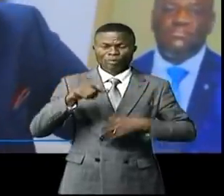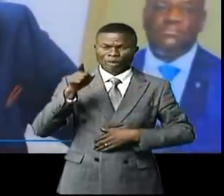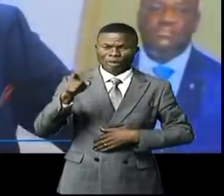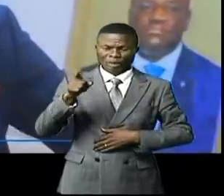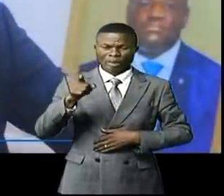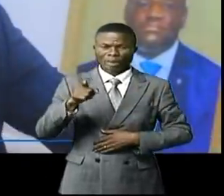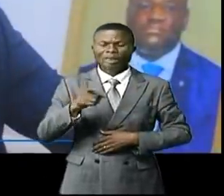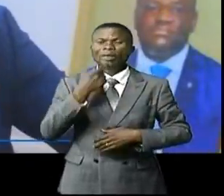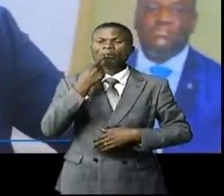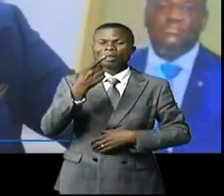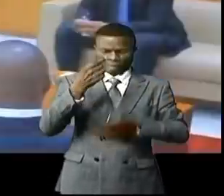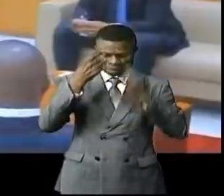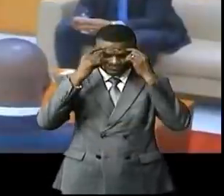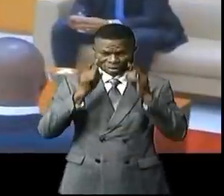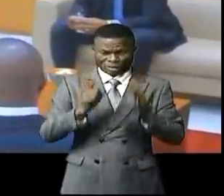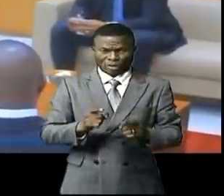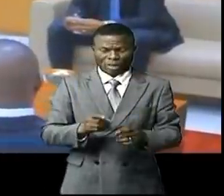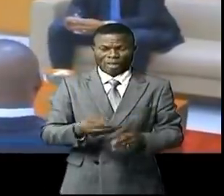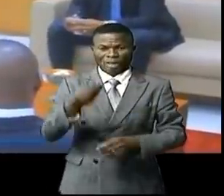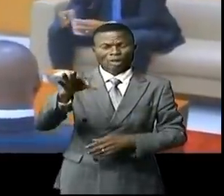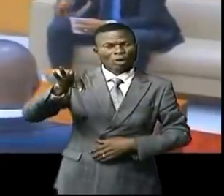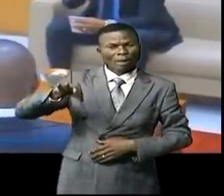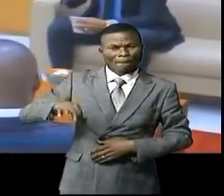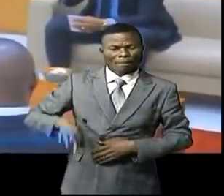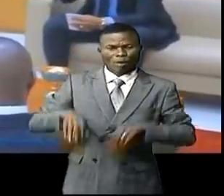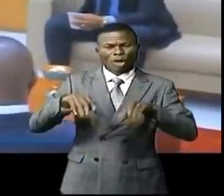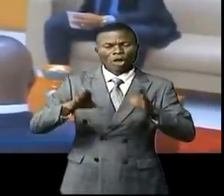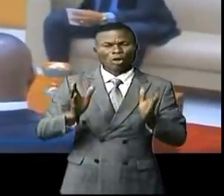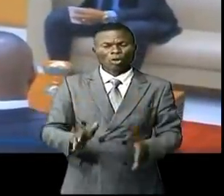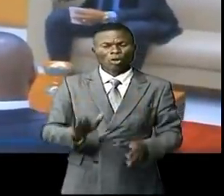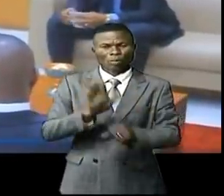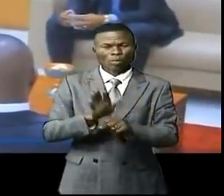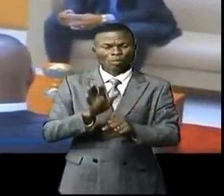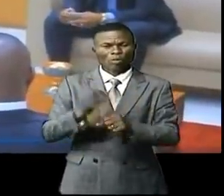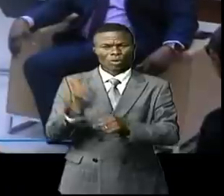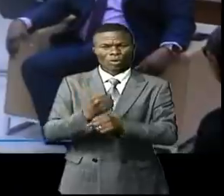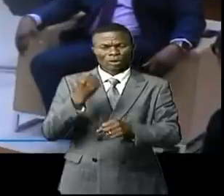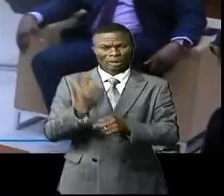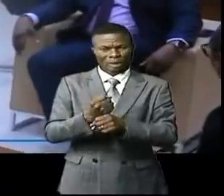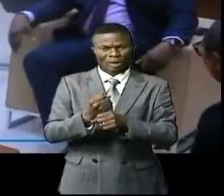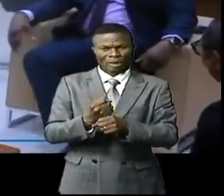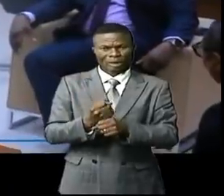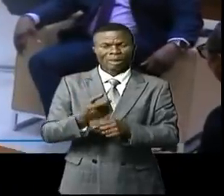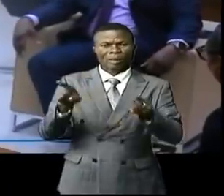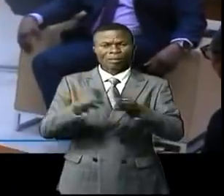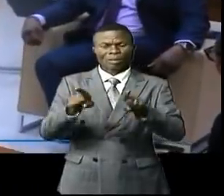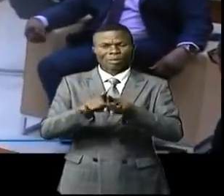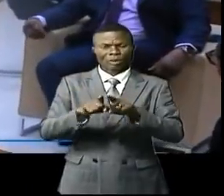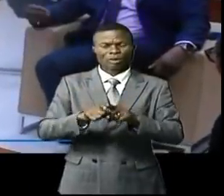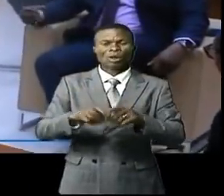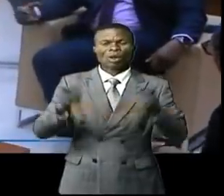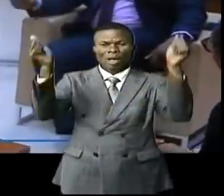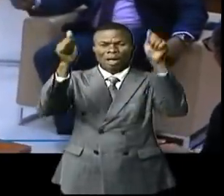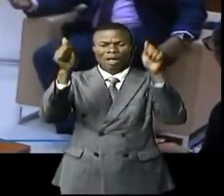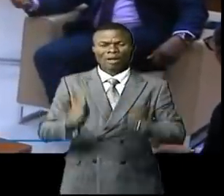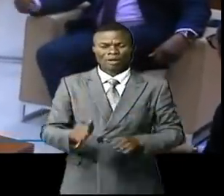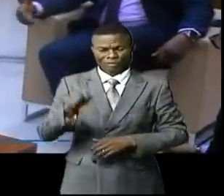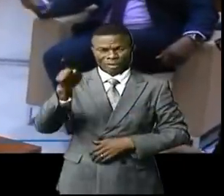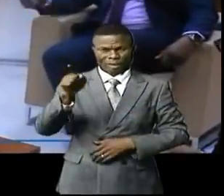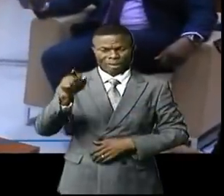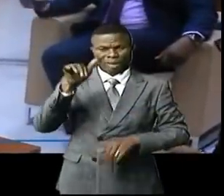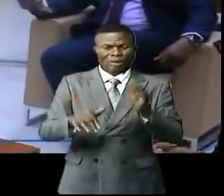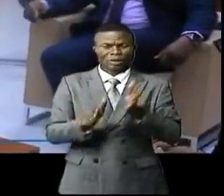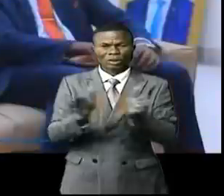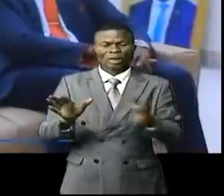a dit son engagement de faire bénéficier aux Congolais les différents services postaux comme dans d'autres pays africains. Le secrétaire général de